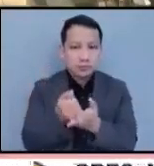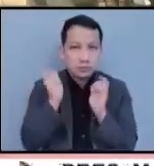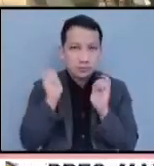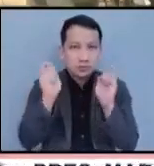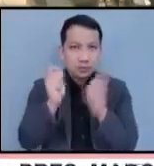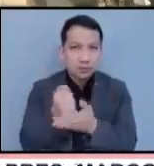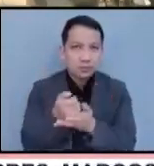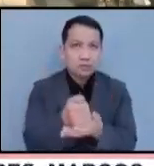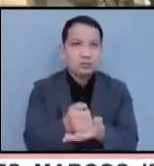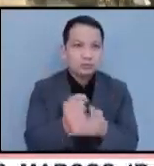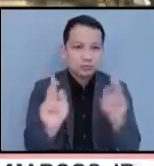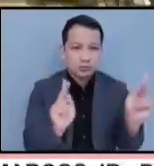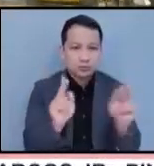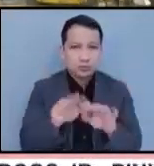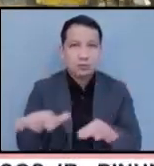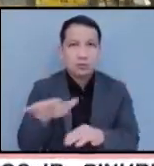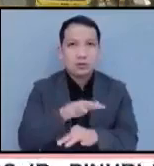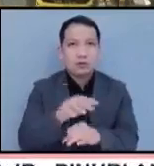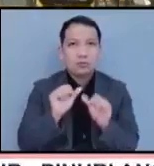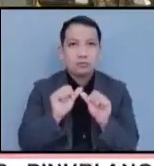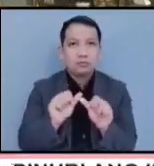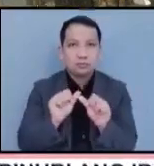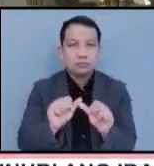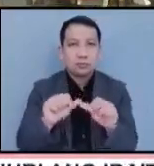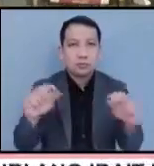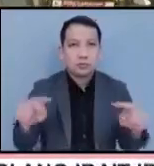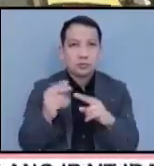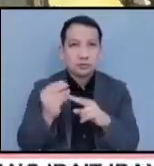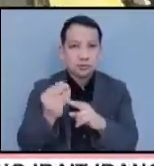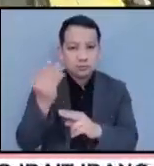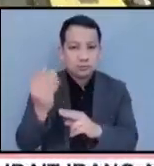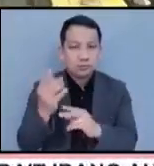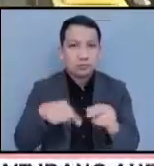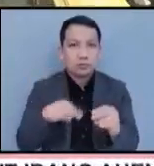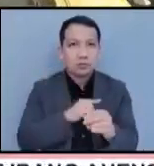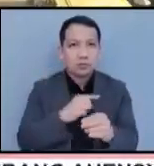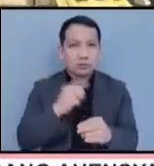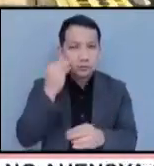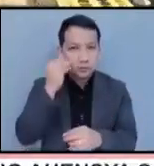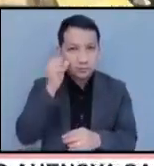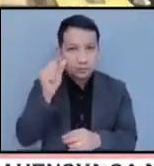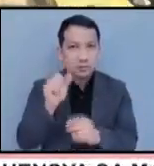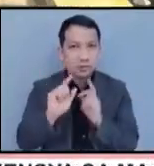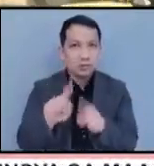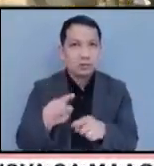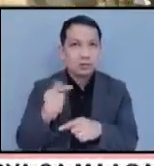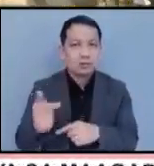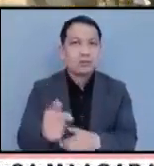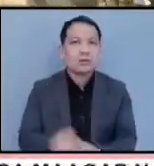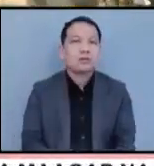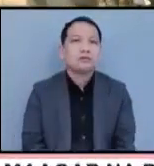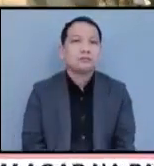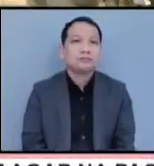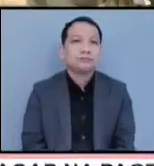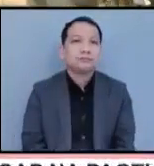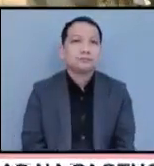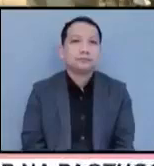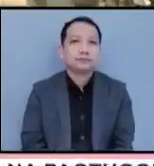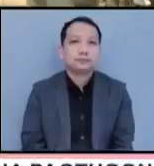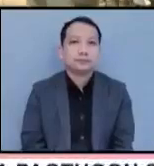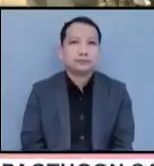pamilya dahil sa patuloy na pag-alboroto ng Bulkang Mayon. Si Mark Petalco sa report, Rise and Shine, Mark.